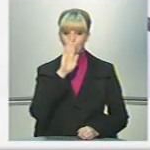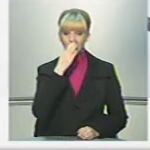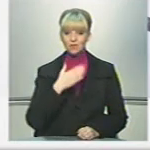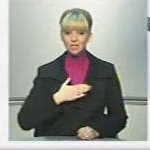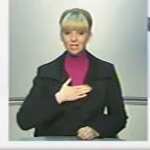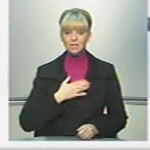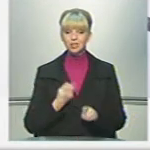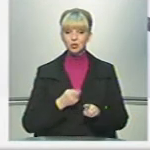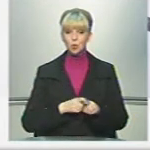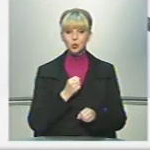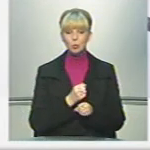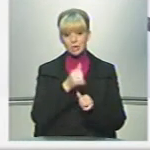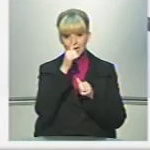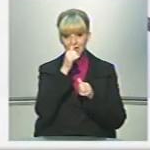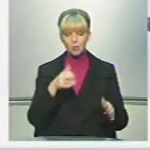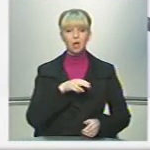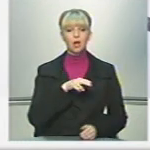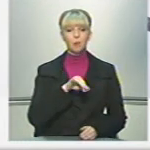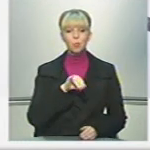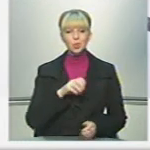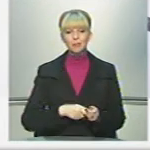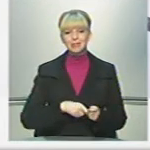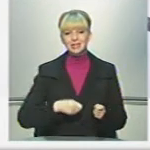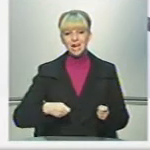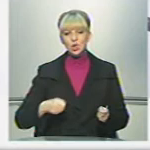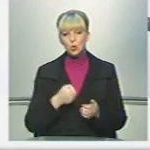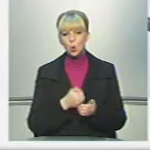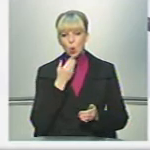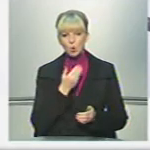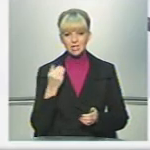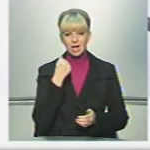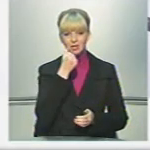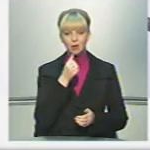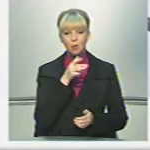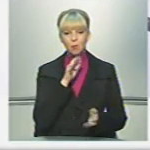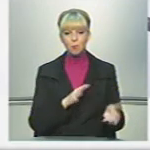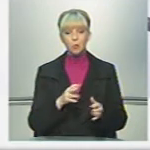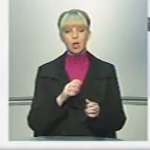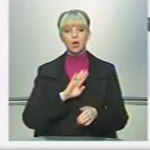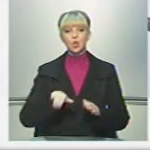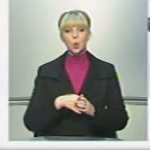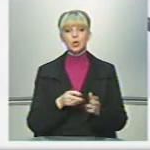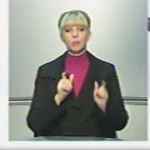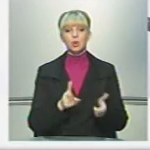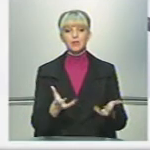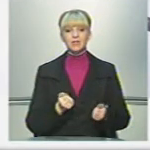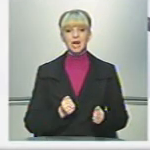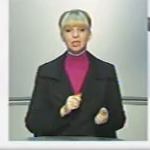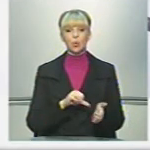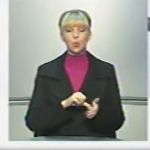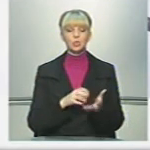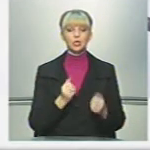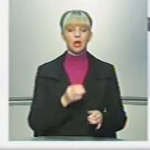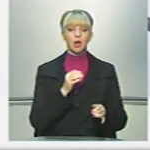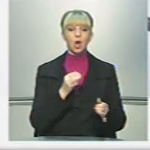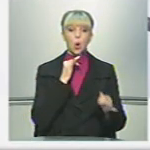нас цього зробити не може. Путін вже тягнув до останнього моменту, доки погодився взяти участь. І ці всі розмови,